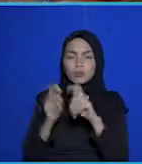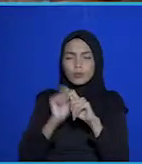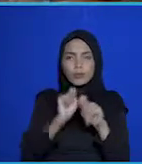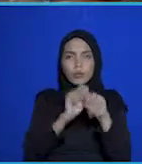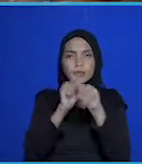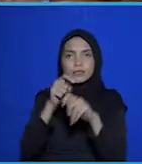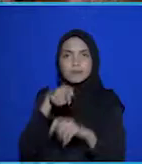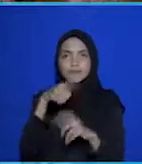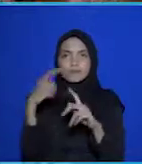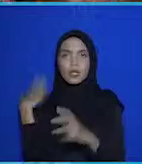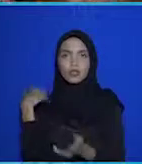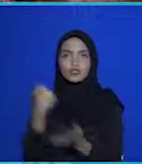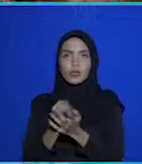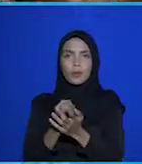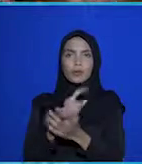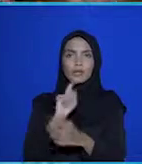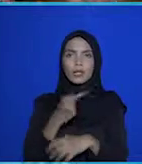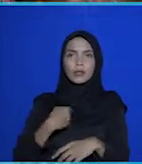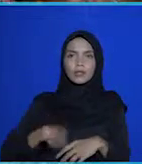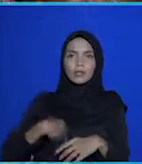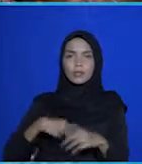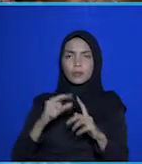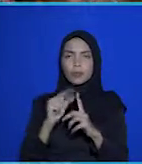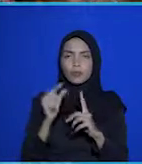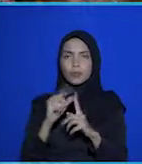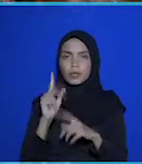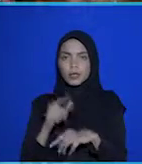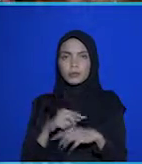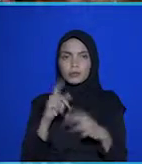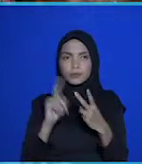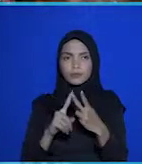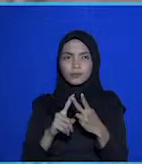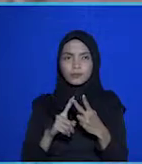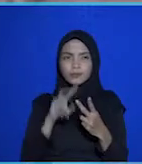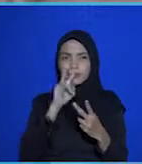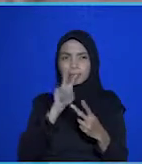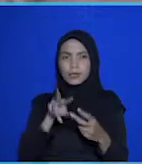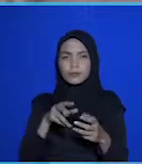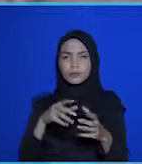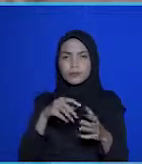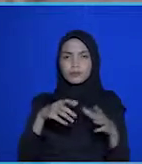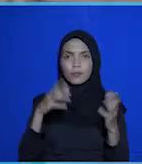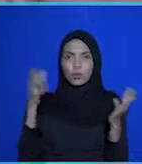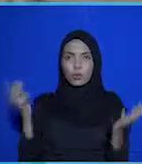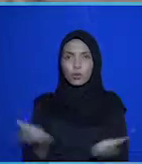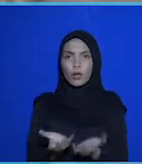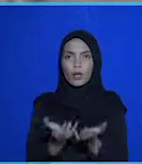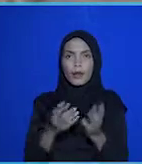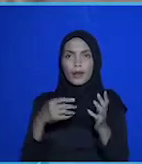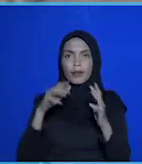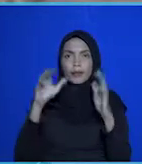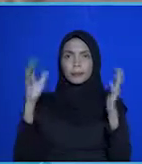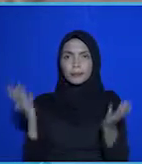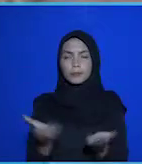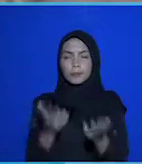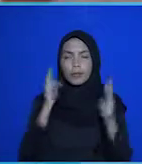perbaiki. Itu tugas yang dilakukan oleh Kementerian PUPR. Kedua, kami mengecek bendungan-bendungan besar yang